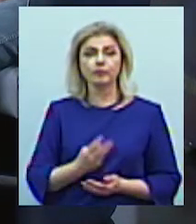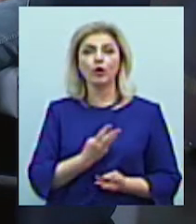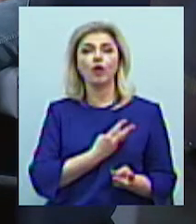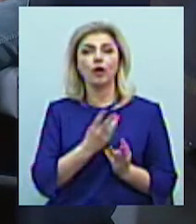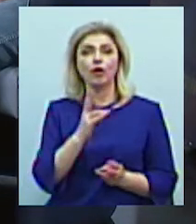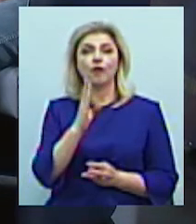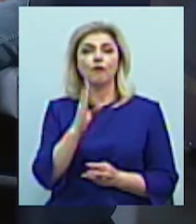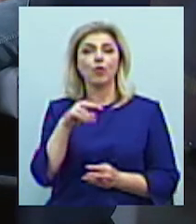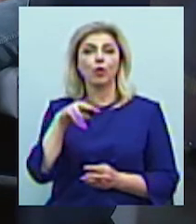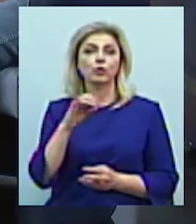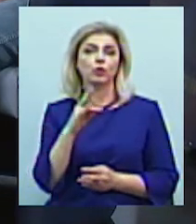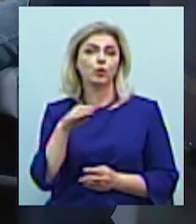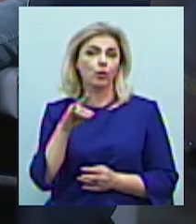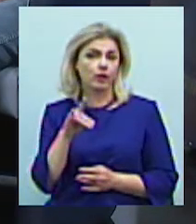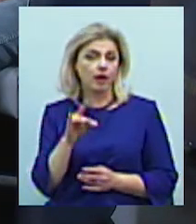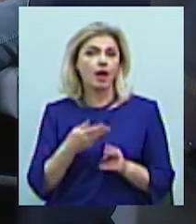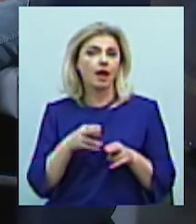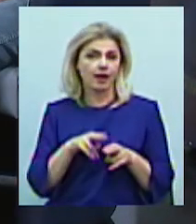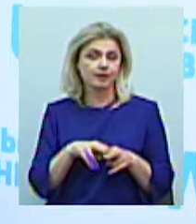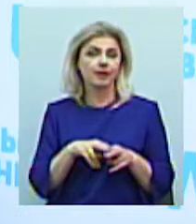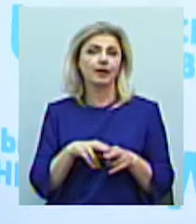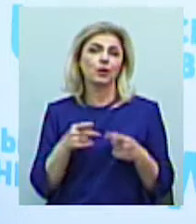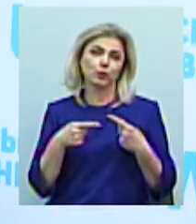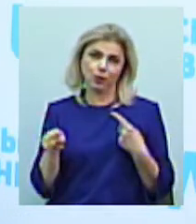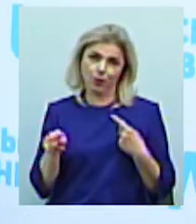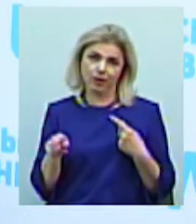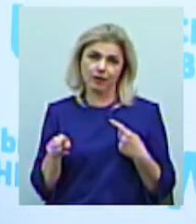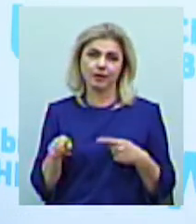звісно, це понимание волонтера – это другое.